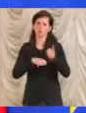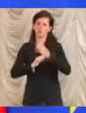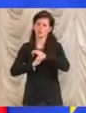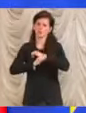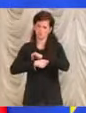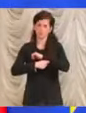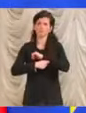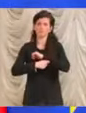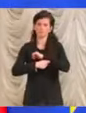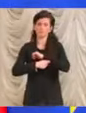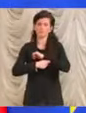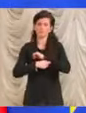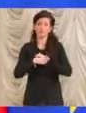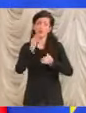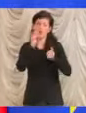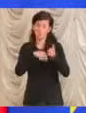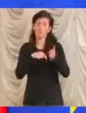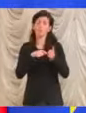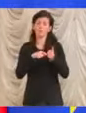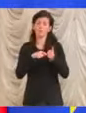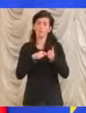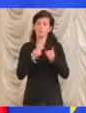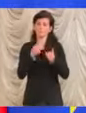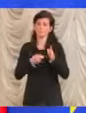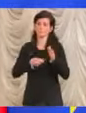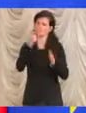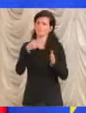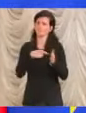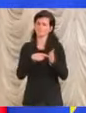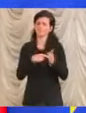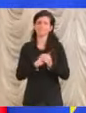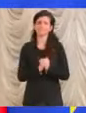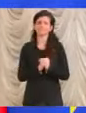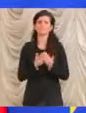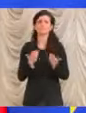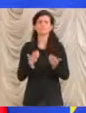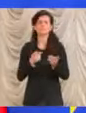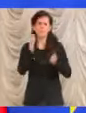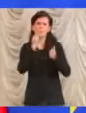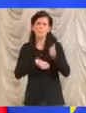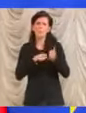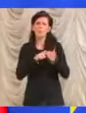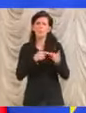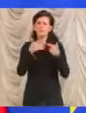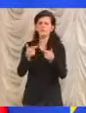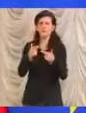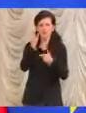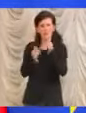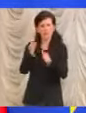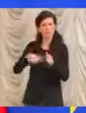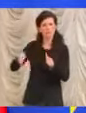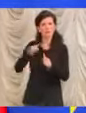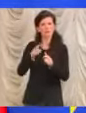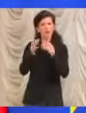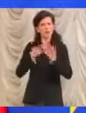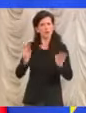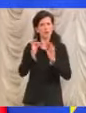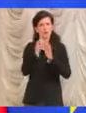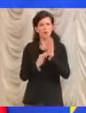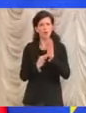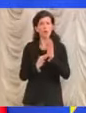multe anche onerose dal punto di vista economico l'abbiamo fatto perché non ci possiamo permettere che l'irresponsabilità